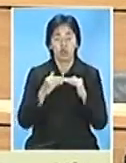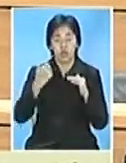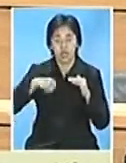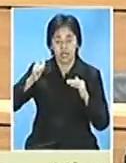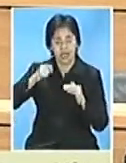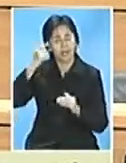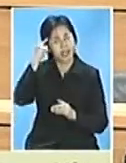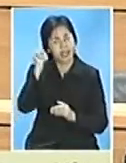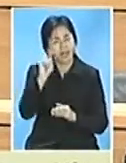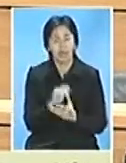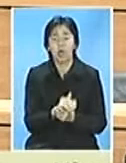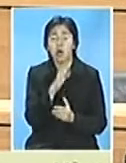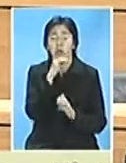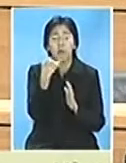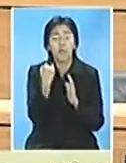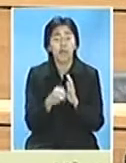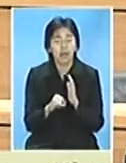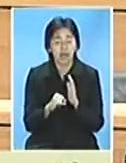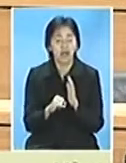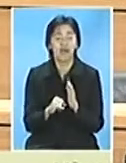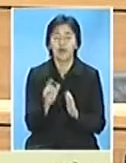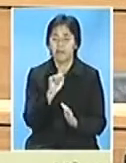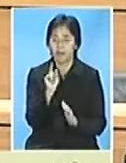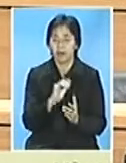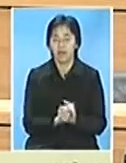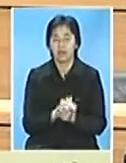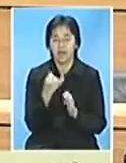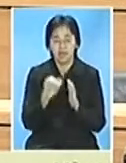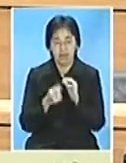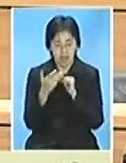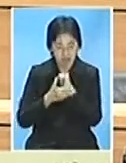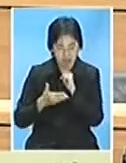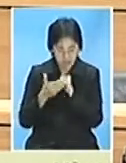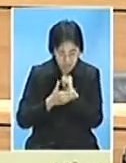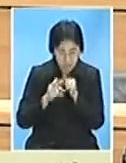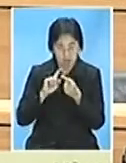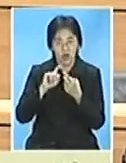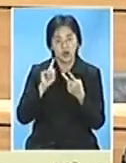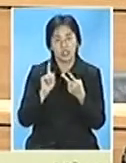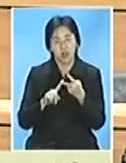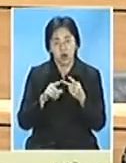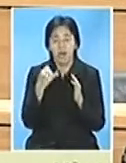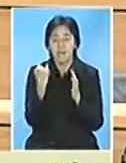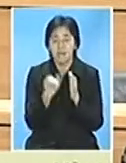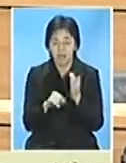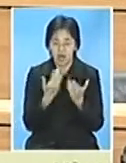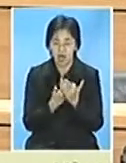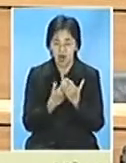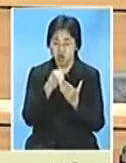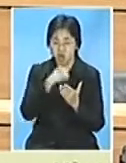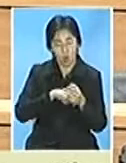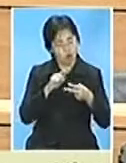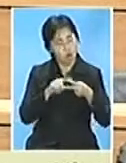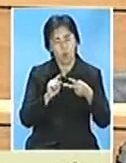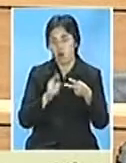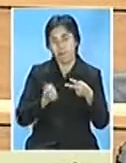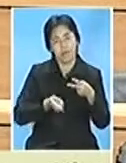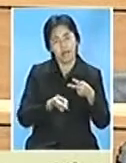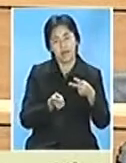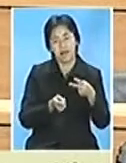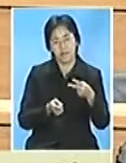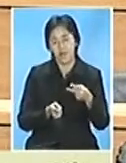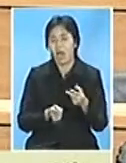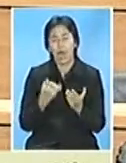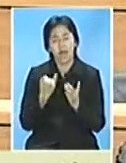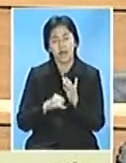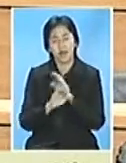ความผิดที่ไม่ควรให้อภัยโทษคือความผิดด้วยคดียาเสพติดและความผิดฐานทุจริตซึ่งถ้าลบล้างออ